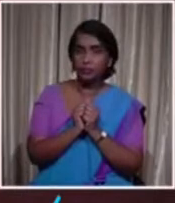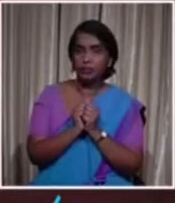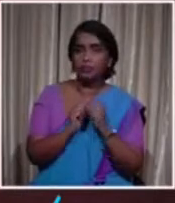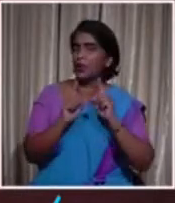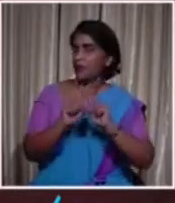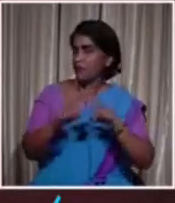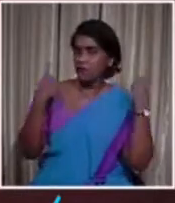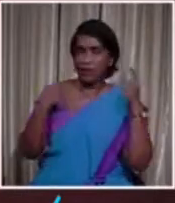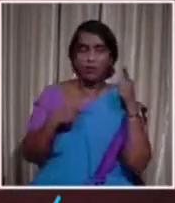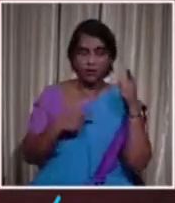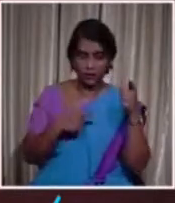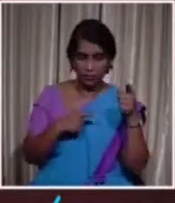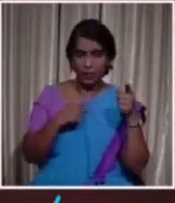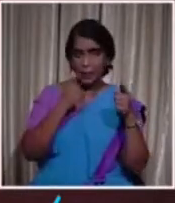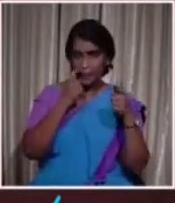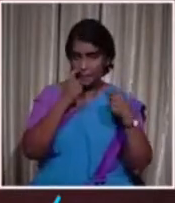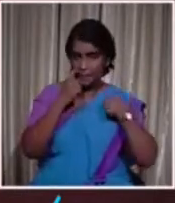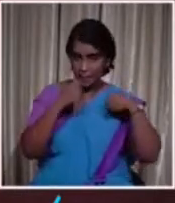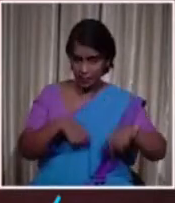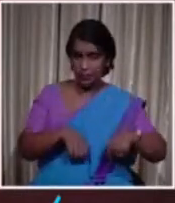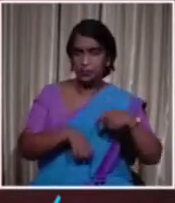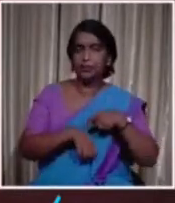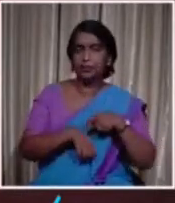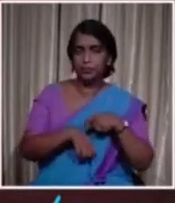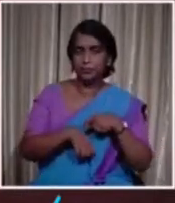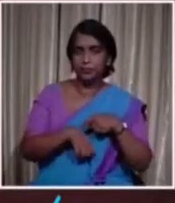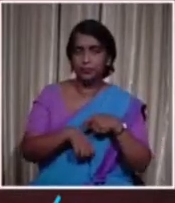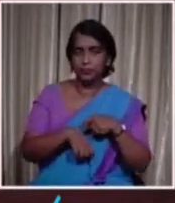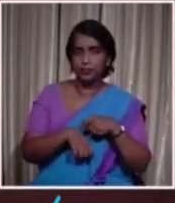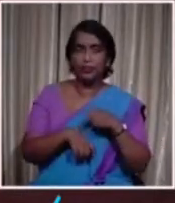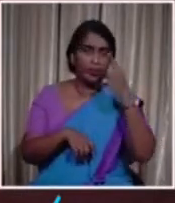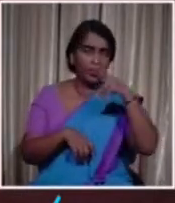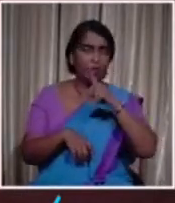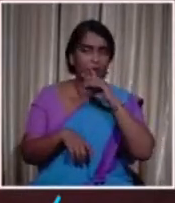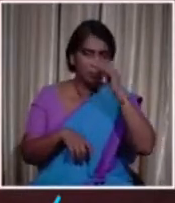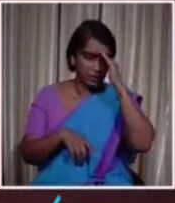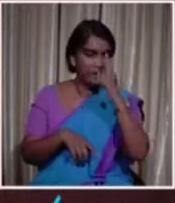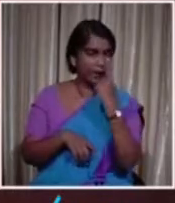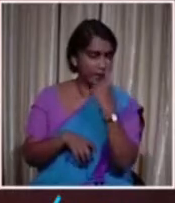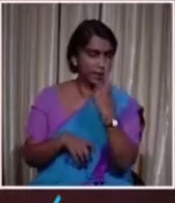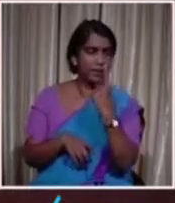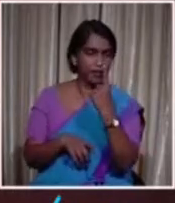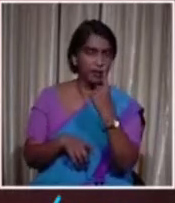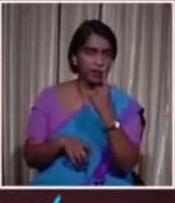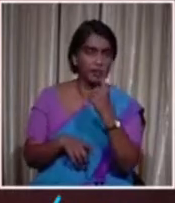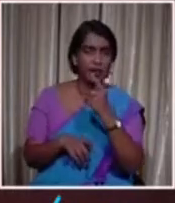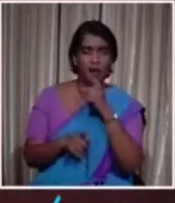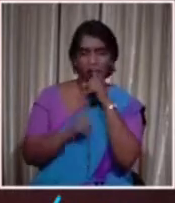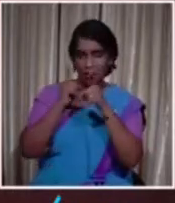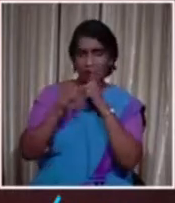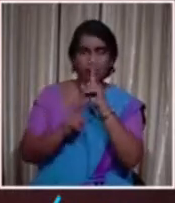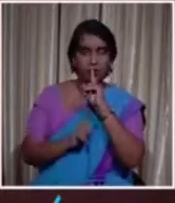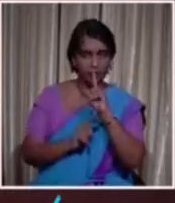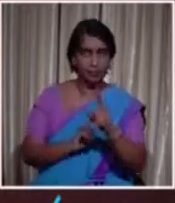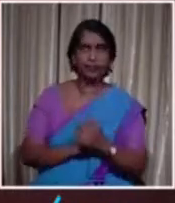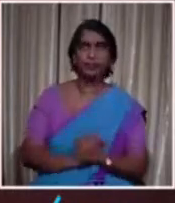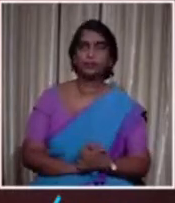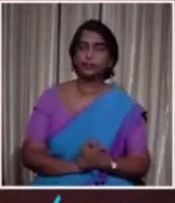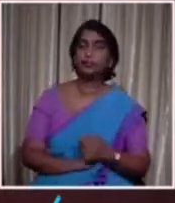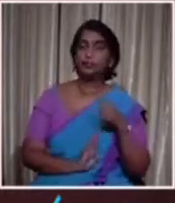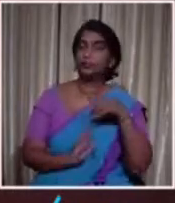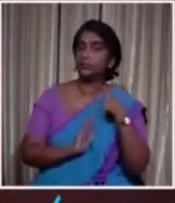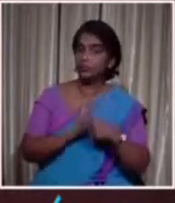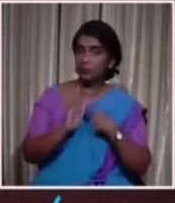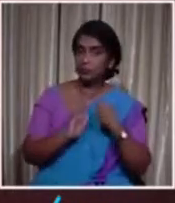වෙනස්ම දෙයක් මම මේ අවස්ථාවේදී නියෝජක කතානායකතුමාට එක කතාවක් කියන්න කැමතියි මේ